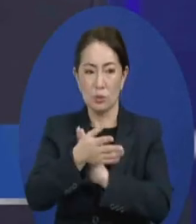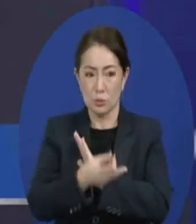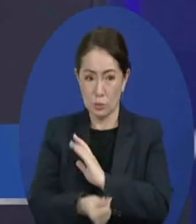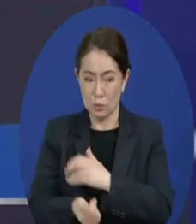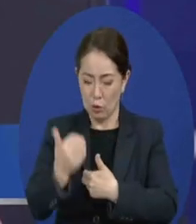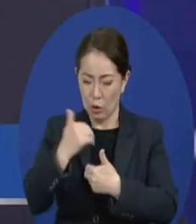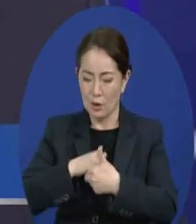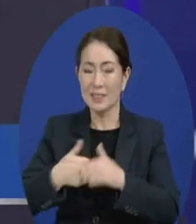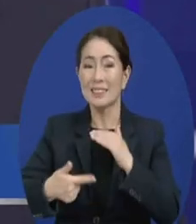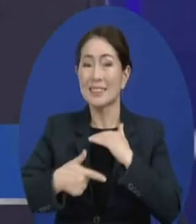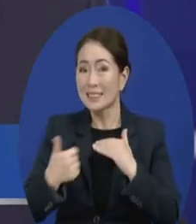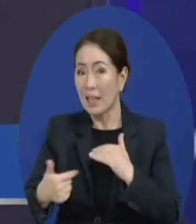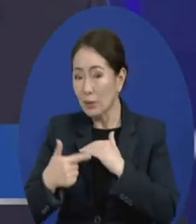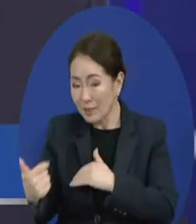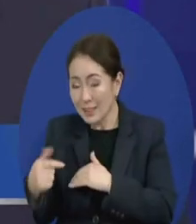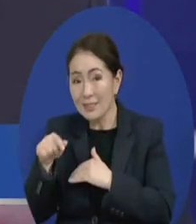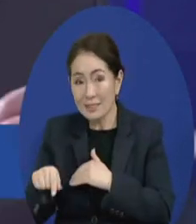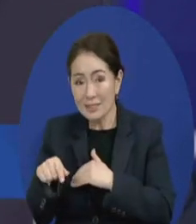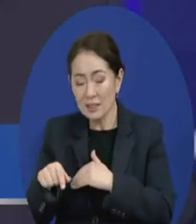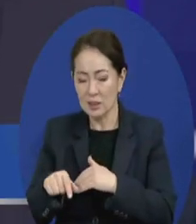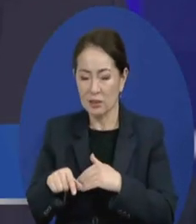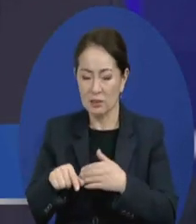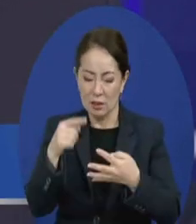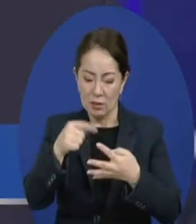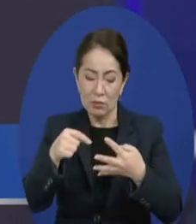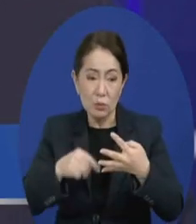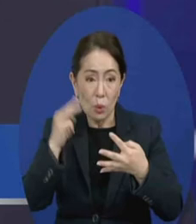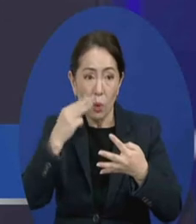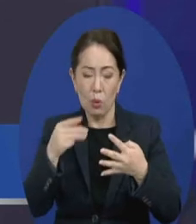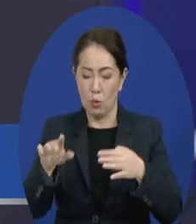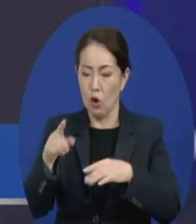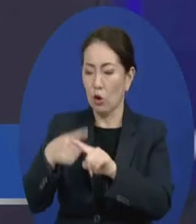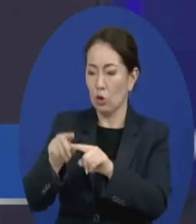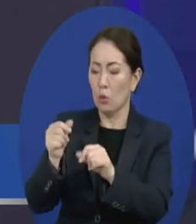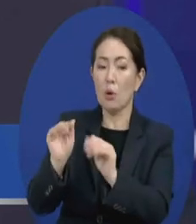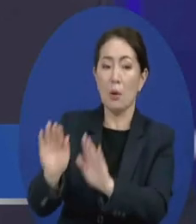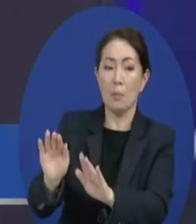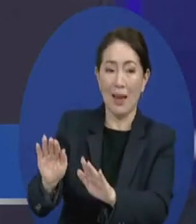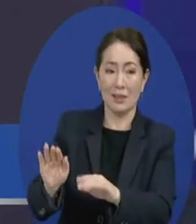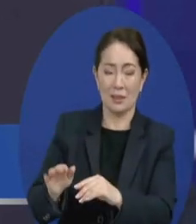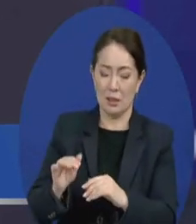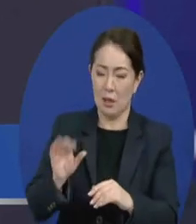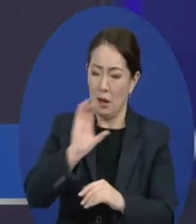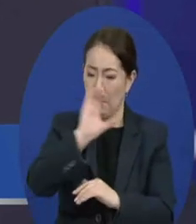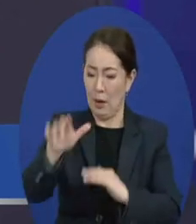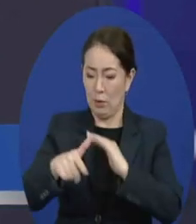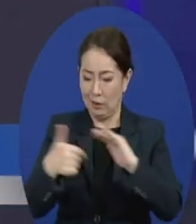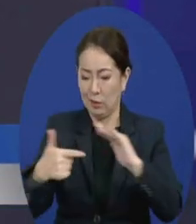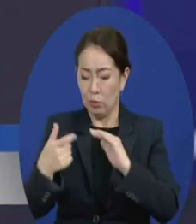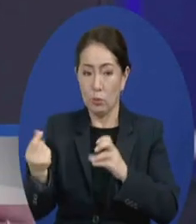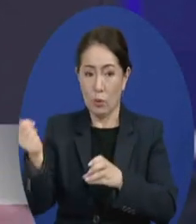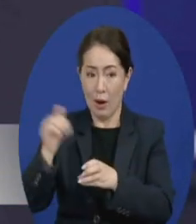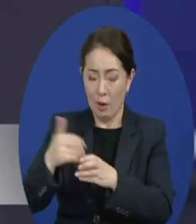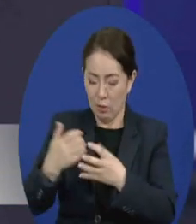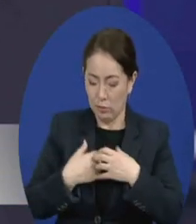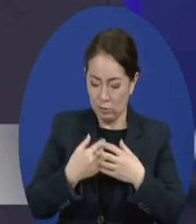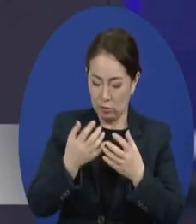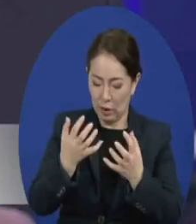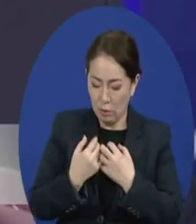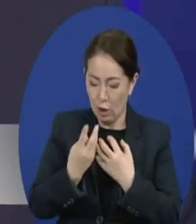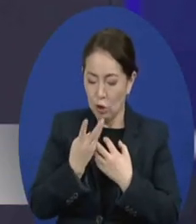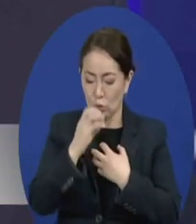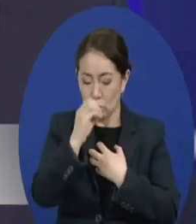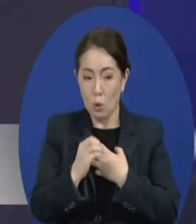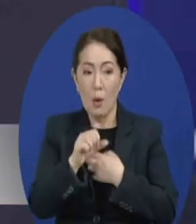байсан татваруудын тодорхой хувь нь тухайн орон нутгаа үлддэг болж байна. Жишээ нь одоо ажхуй нэгжийн оролцоо албан татварын 40% гэхэд аймагтаа